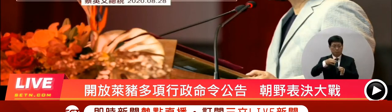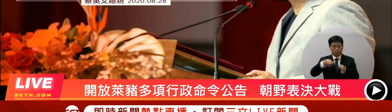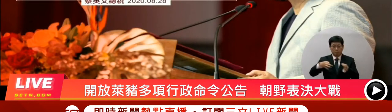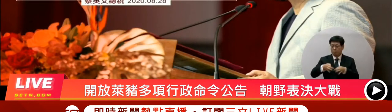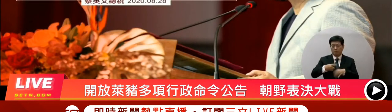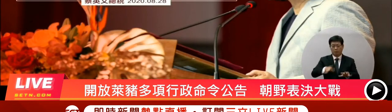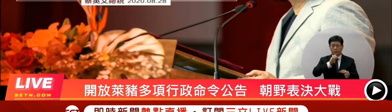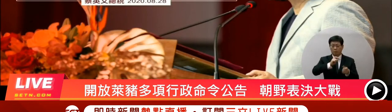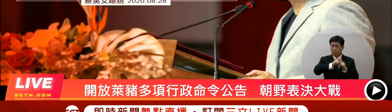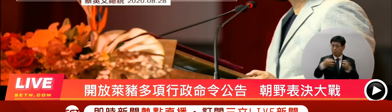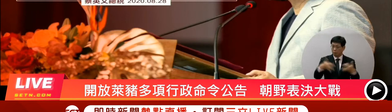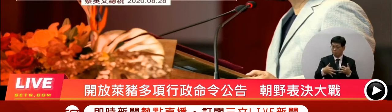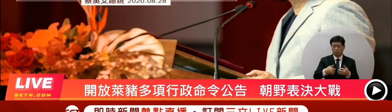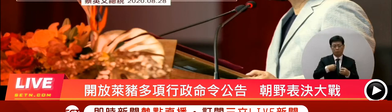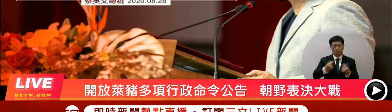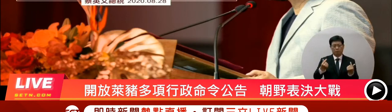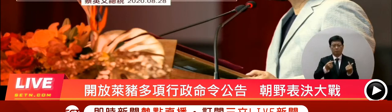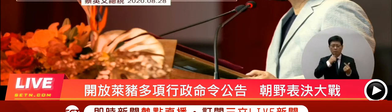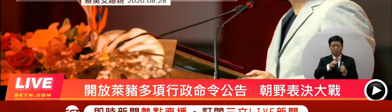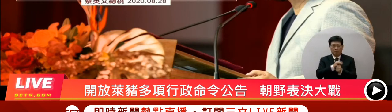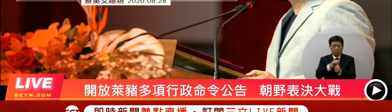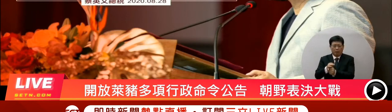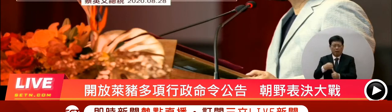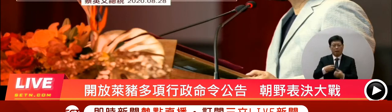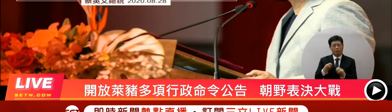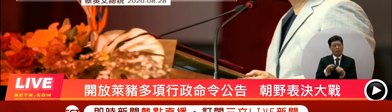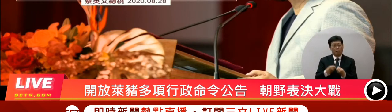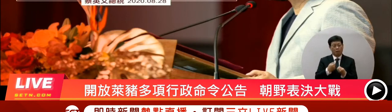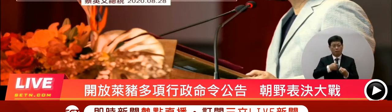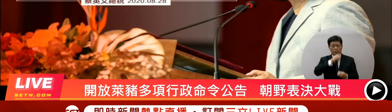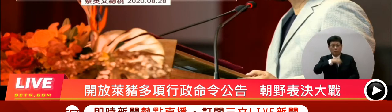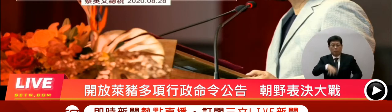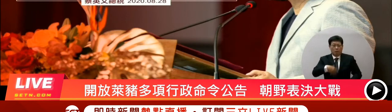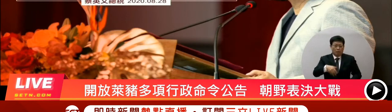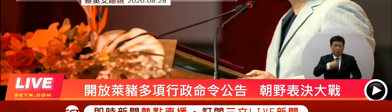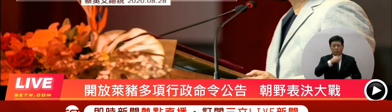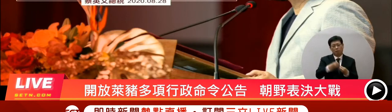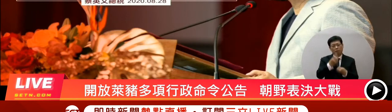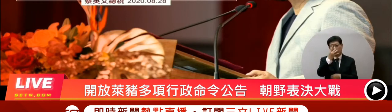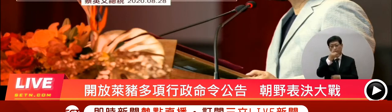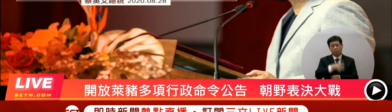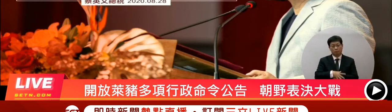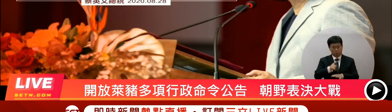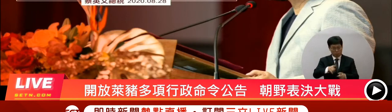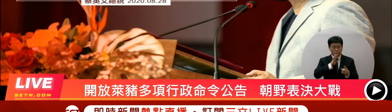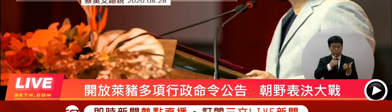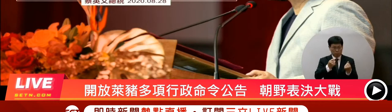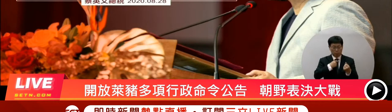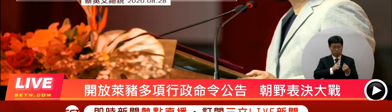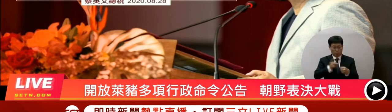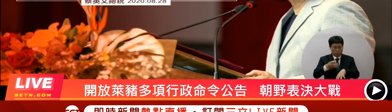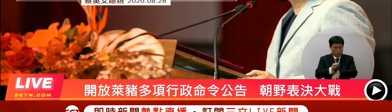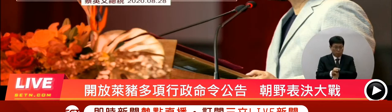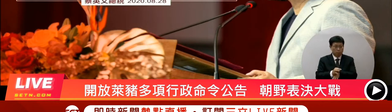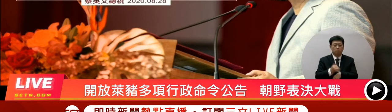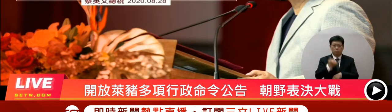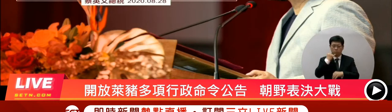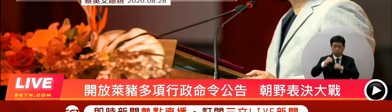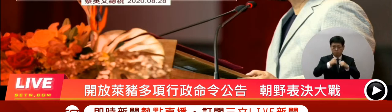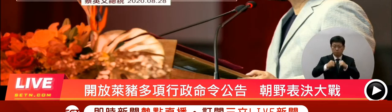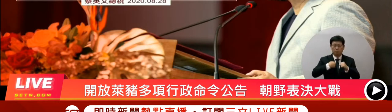关税问题就像绑着一只手在跟人家竞争，它也是基于科学证据、国